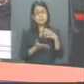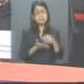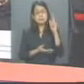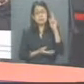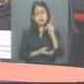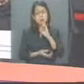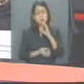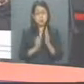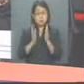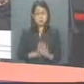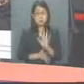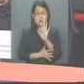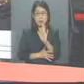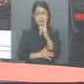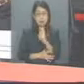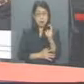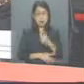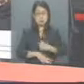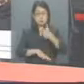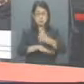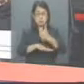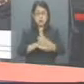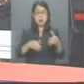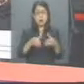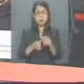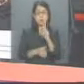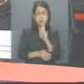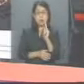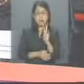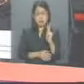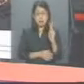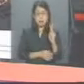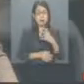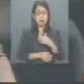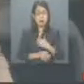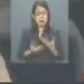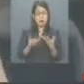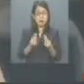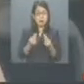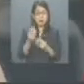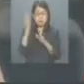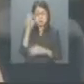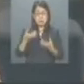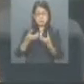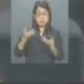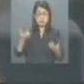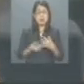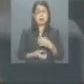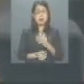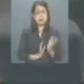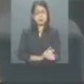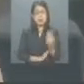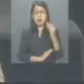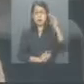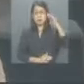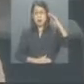ป็นกลุ่มแกนนํา AKK หรือว่าเป็นหนึ่งในขบวนการการแบ่งแยกดินแดนนะคะก็ทําให้เช้าวันนี้เจ้าหน้าที่ต้องเพิ่มความระมัดระวังเ